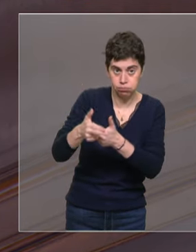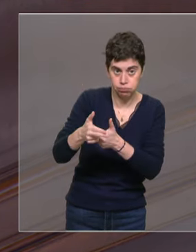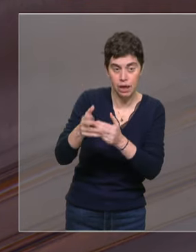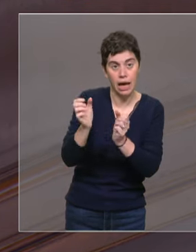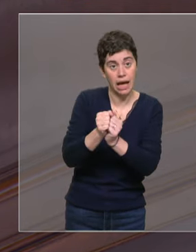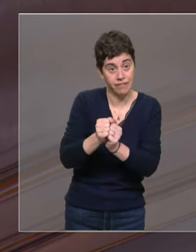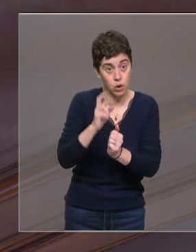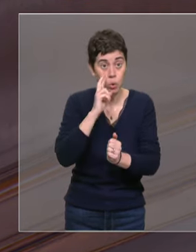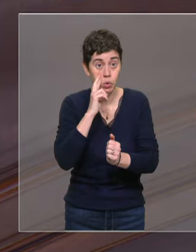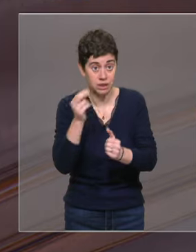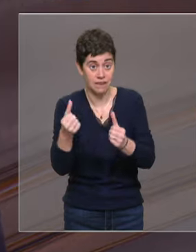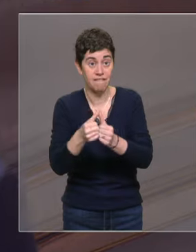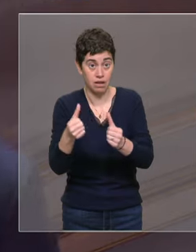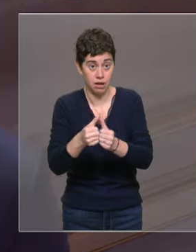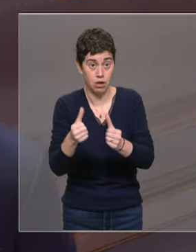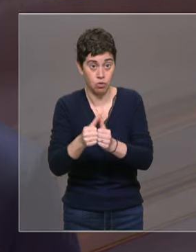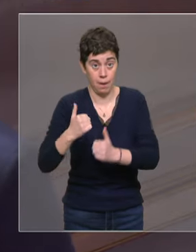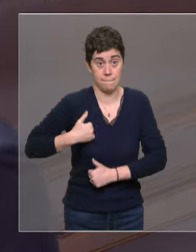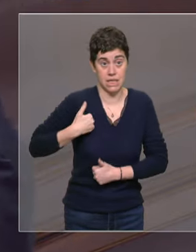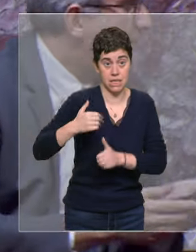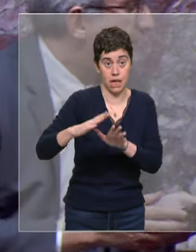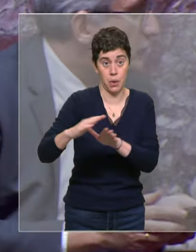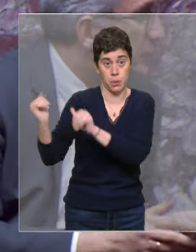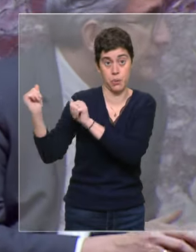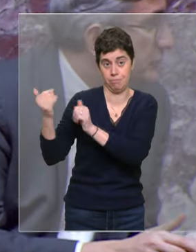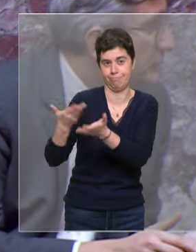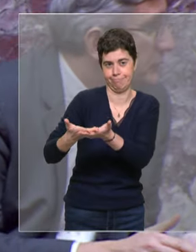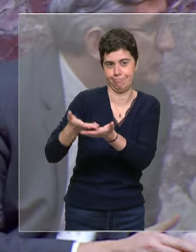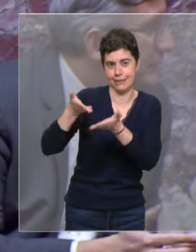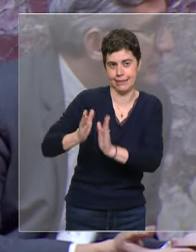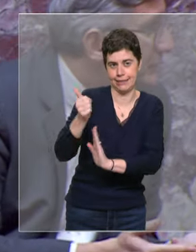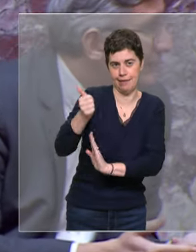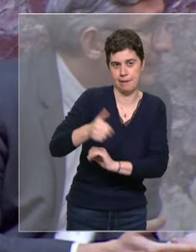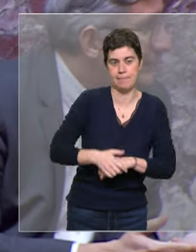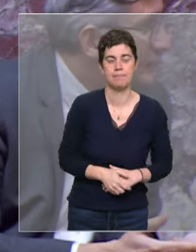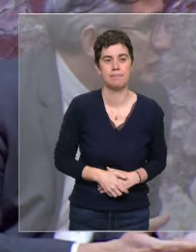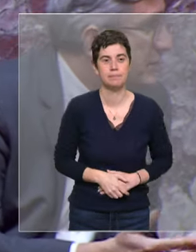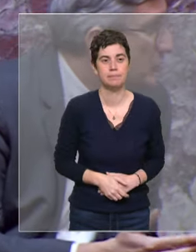décide de retirer ses troupes en Ukraine. Merci, Monsieur le ministre.